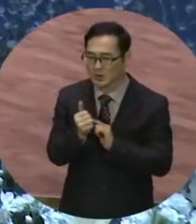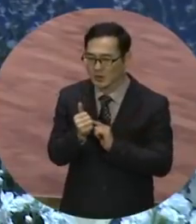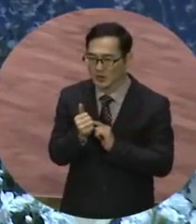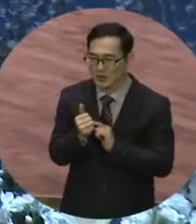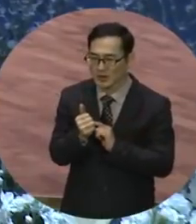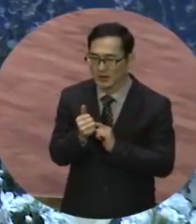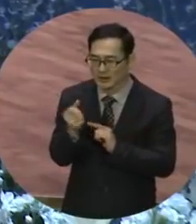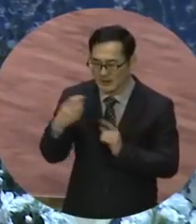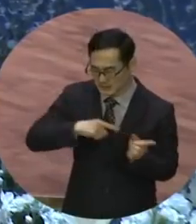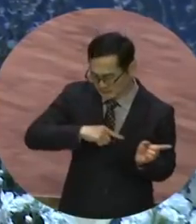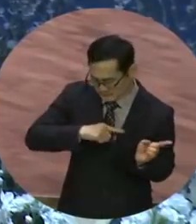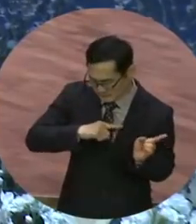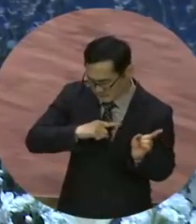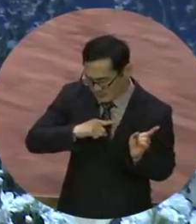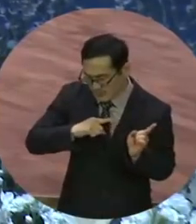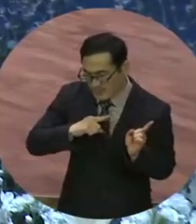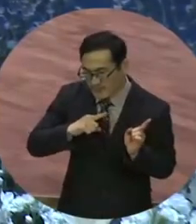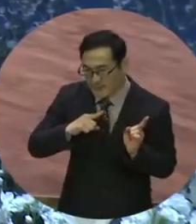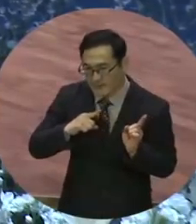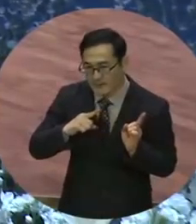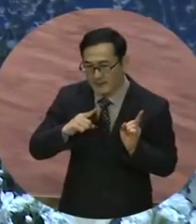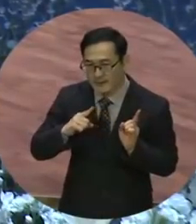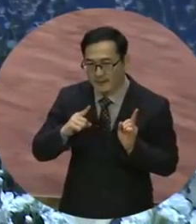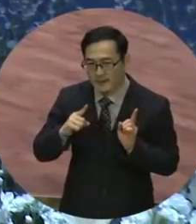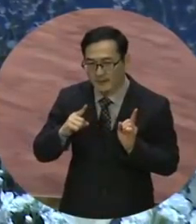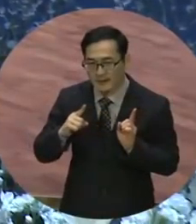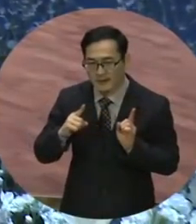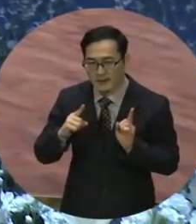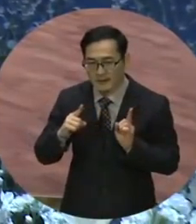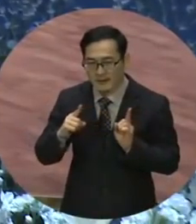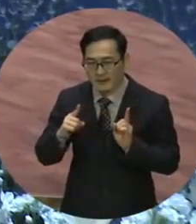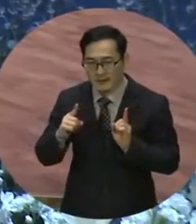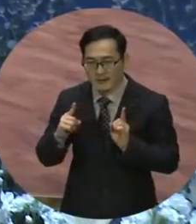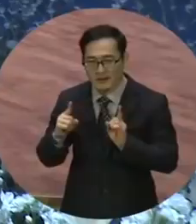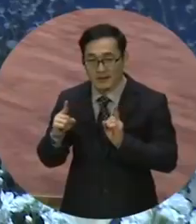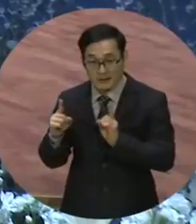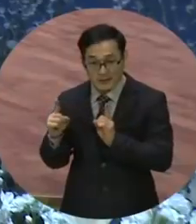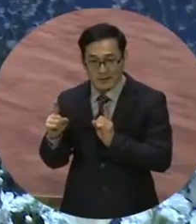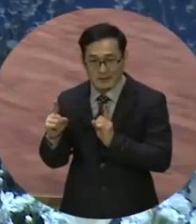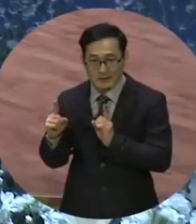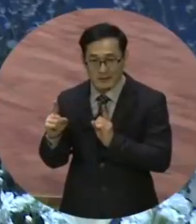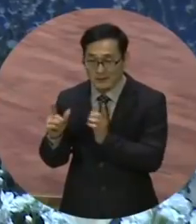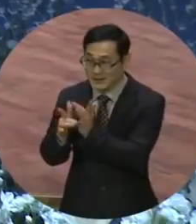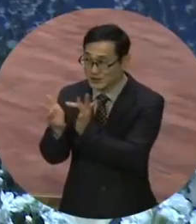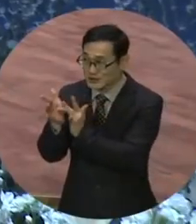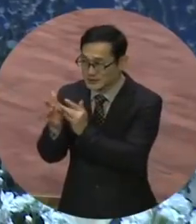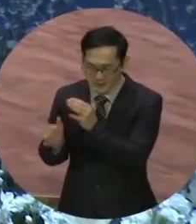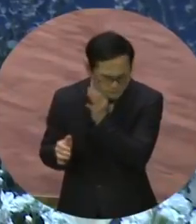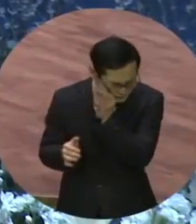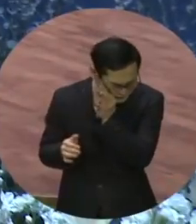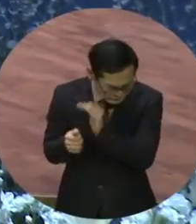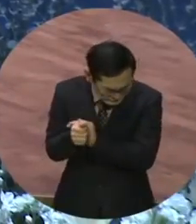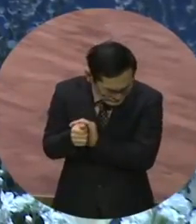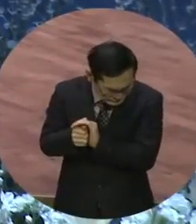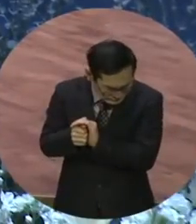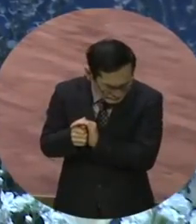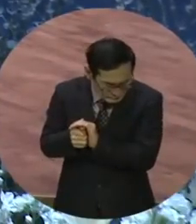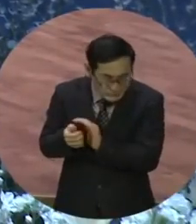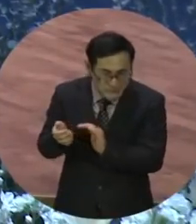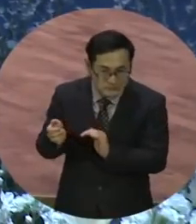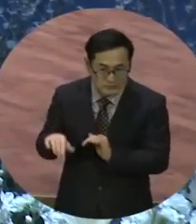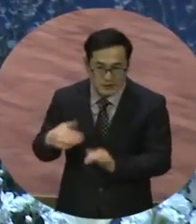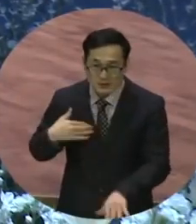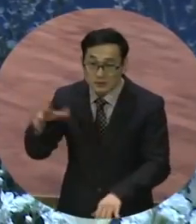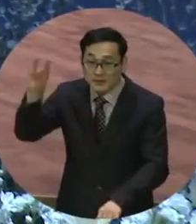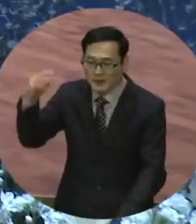다시 살아나기 시작한 것입니다. 예수님과 소통이 되기 시작한 것입니다. 잘못을 지적당할